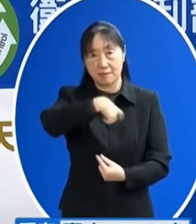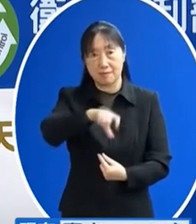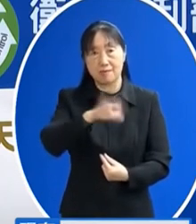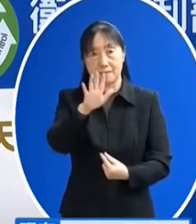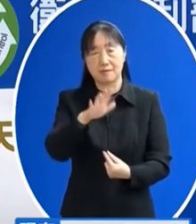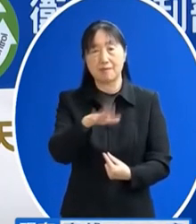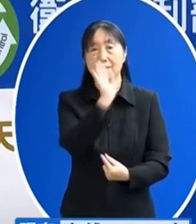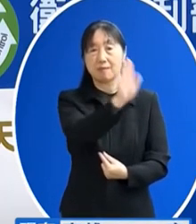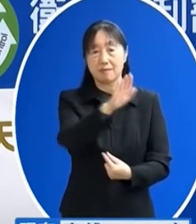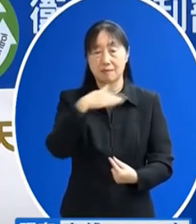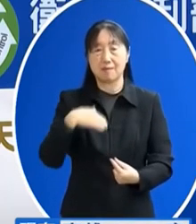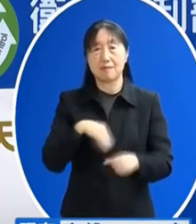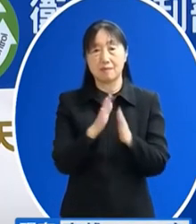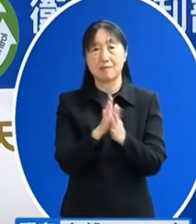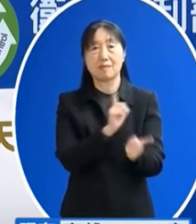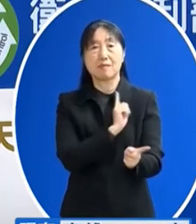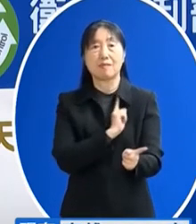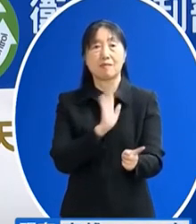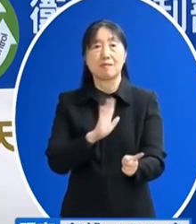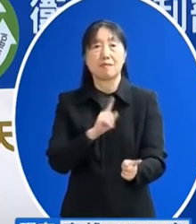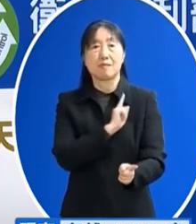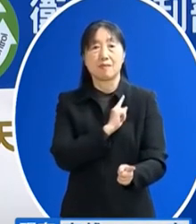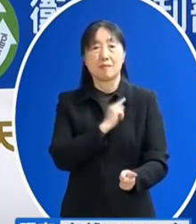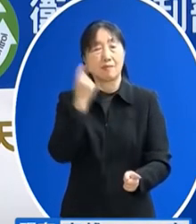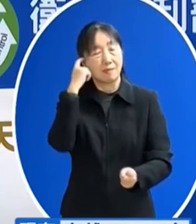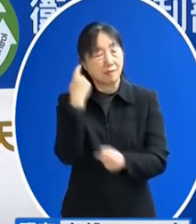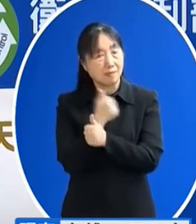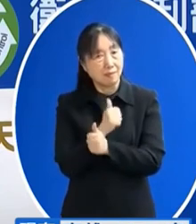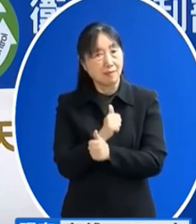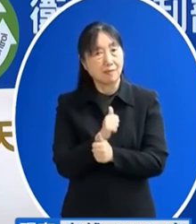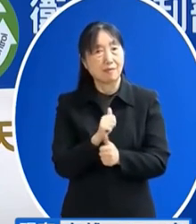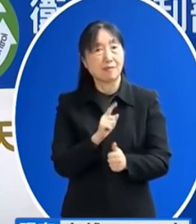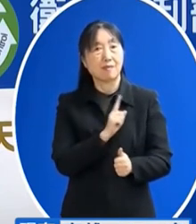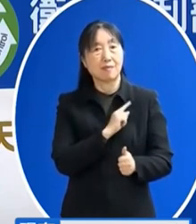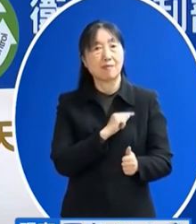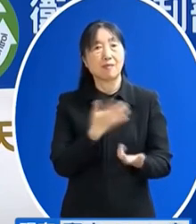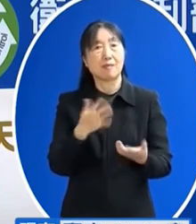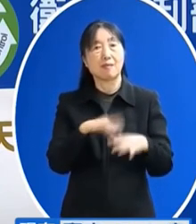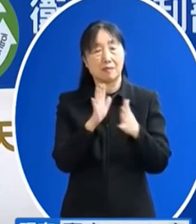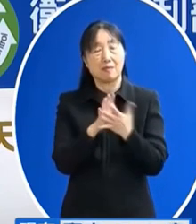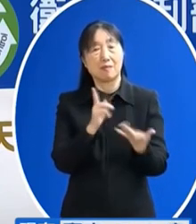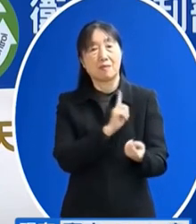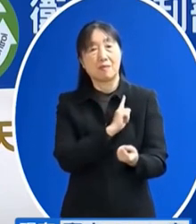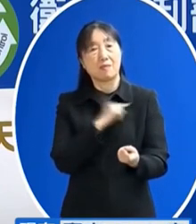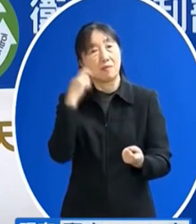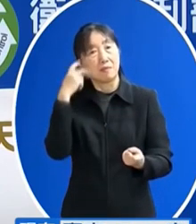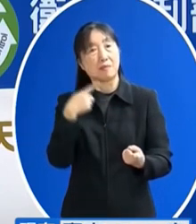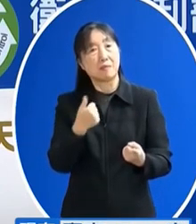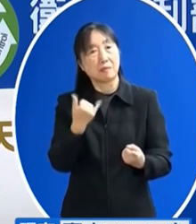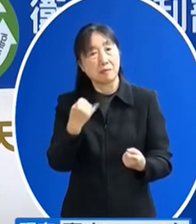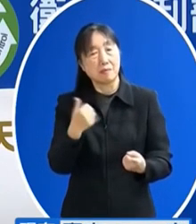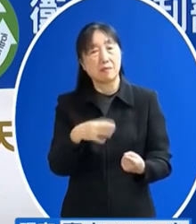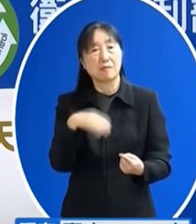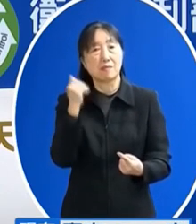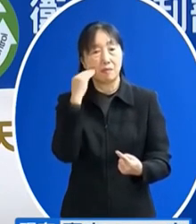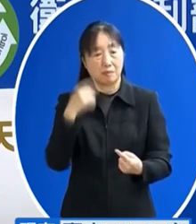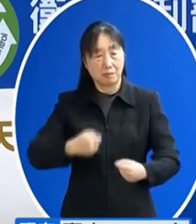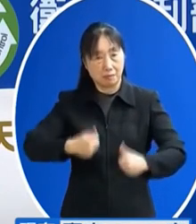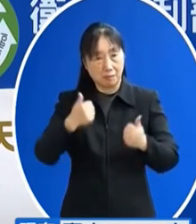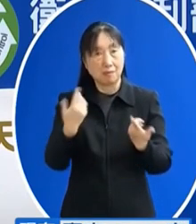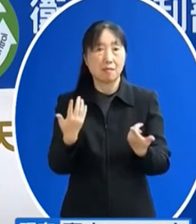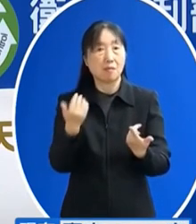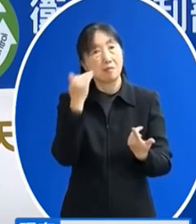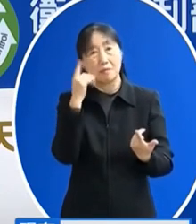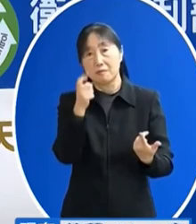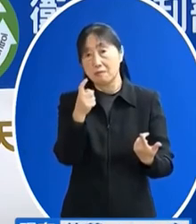各自的立场，那每一个人都会就他的立场然后互相去妥协，那最后没有办法合意，那当然就是破